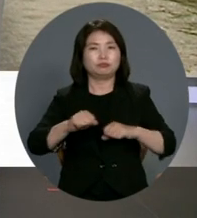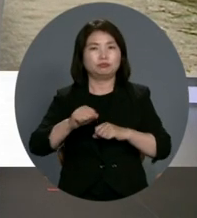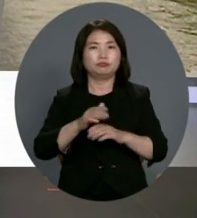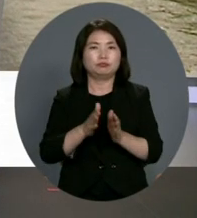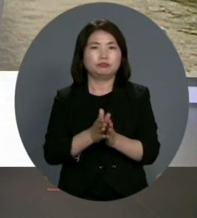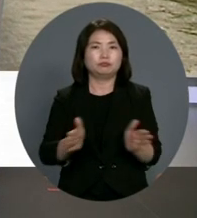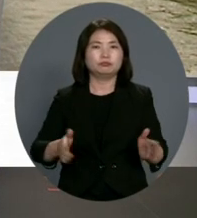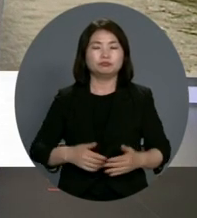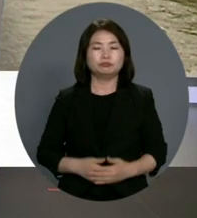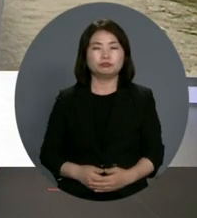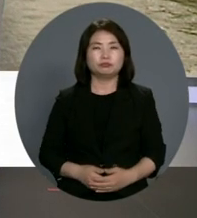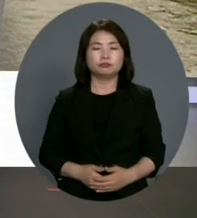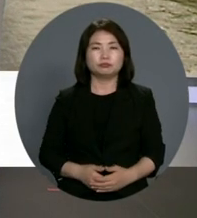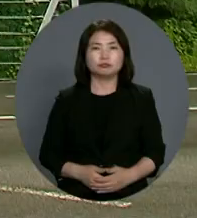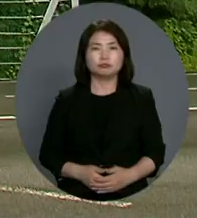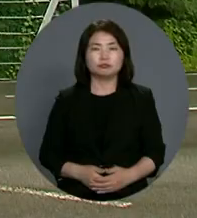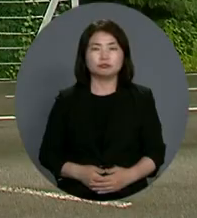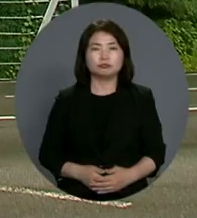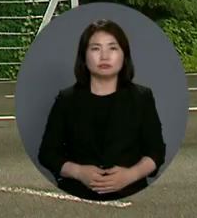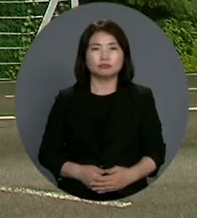한태현 기자가 보도합니다.